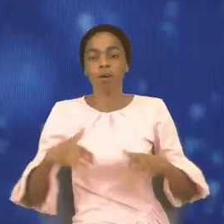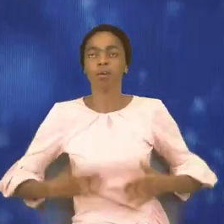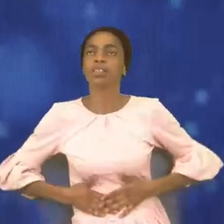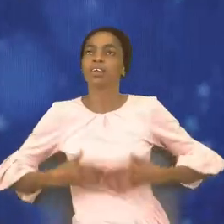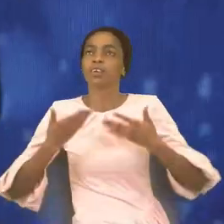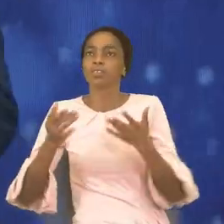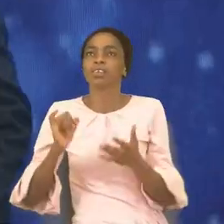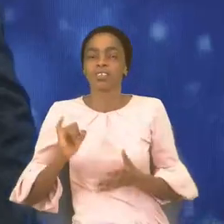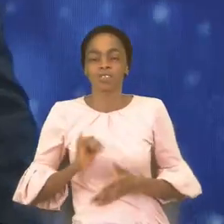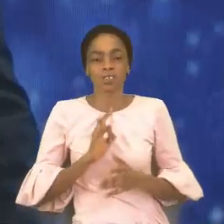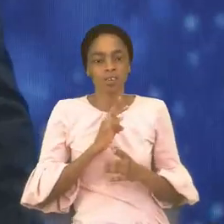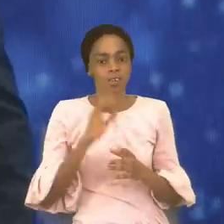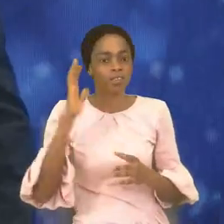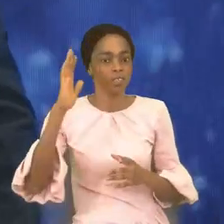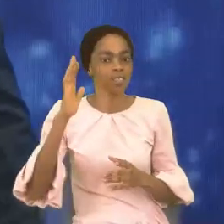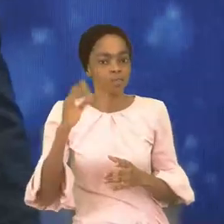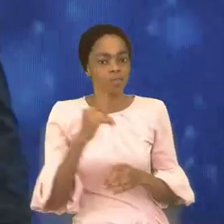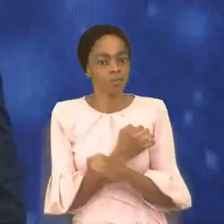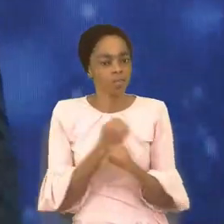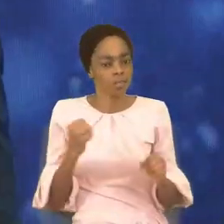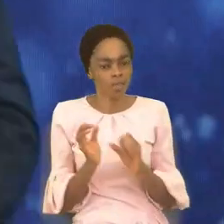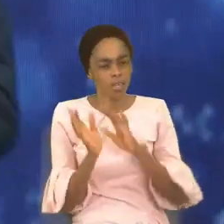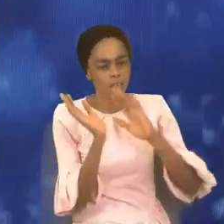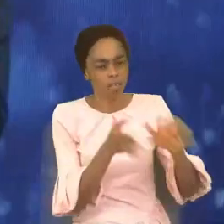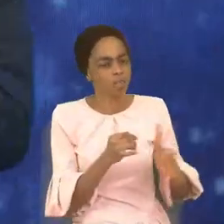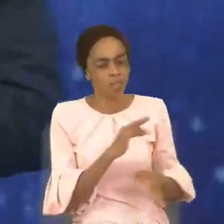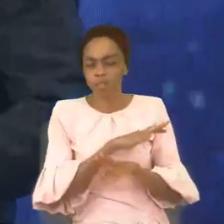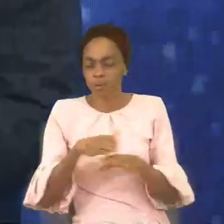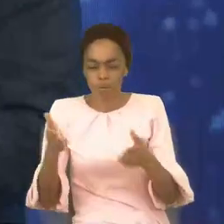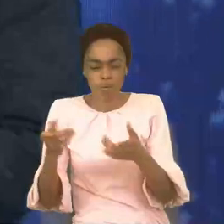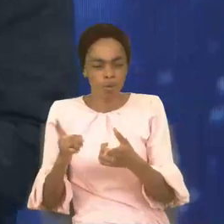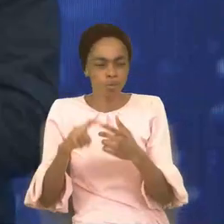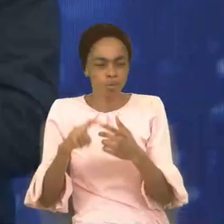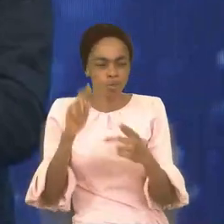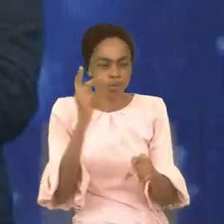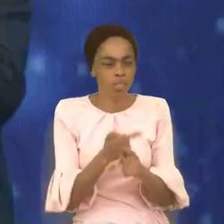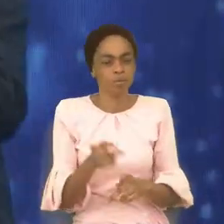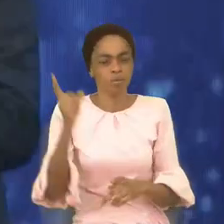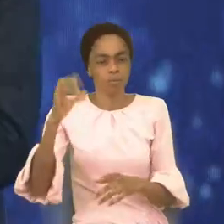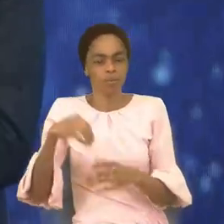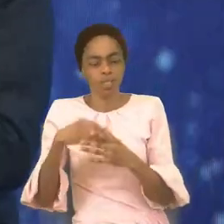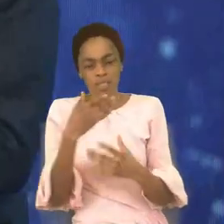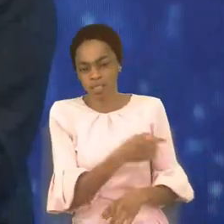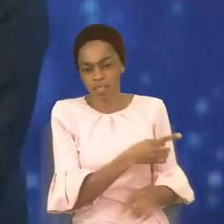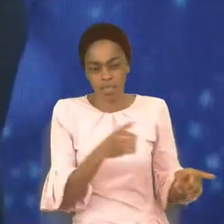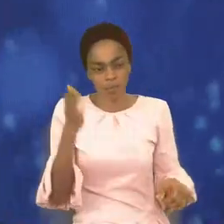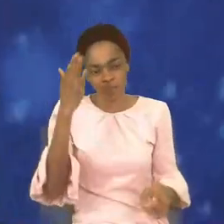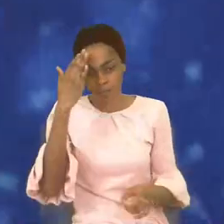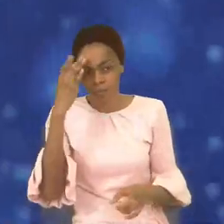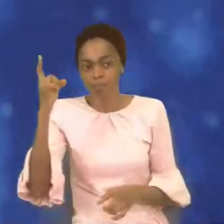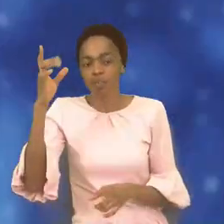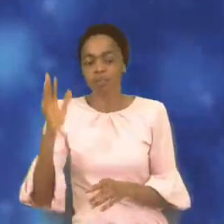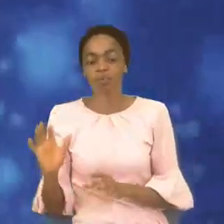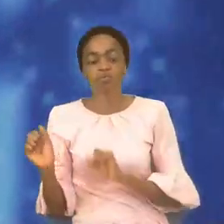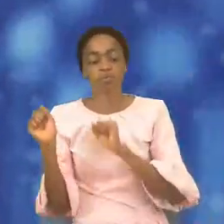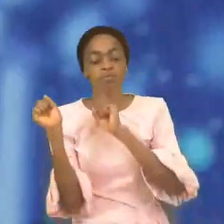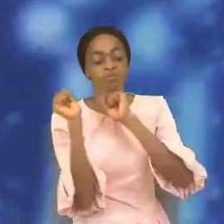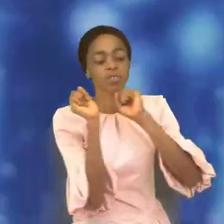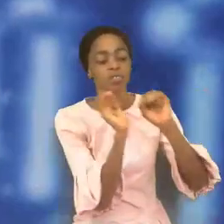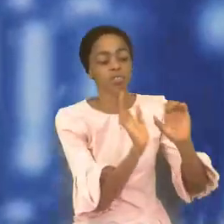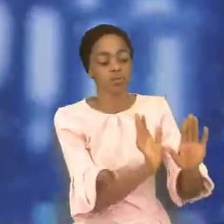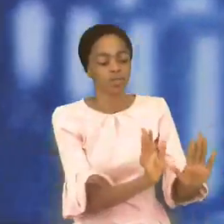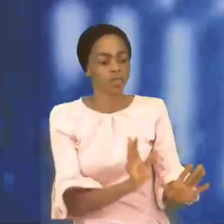de témoignage, ils laissent ça de côté. Ils ne veulent pas connaître Dieu dans leur connaissance. Dieu les a donc livrés à leur